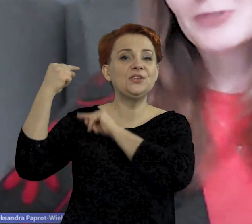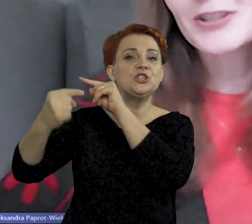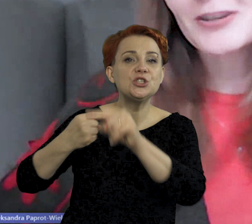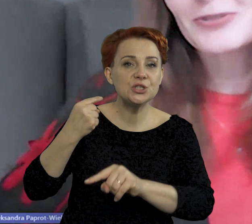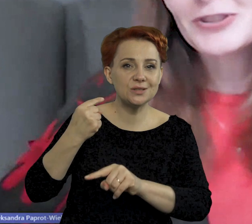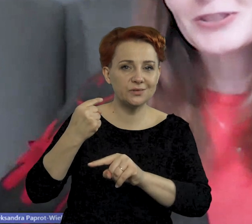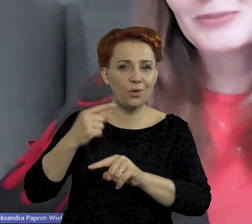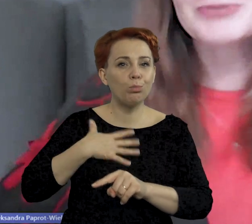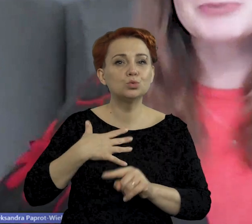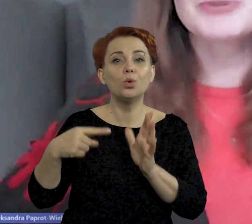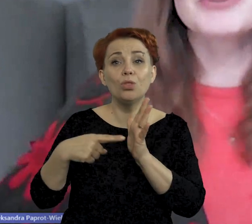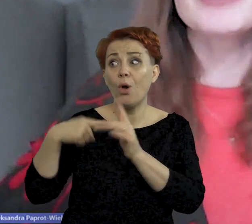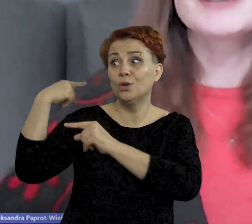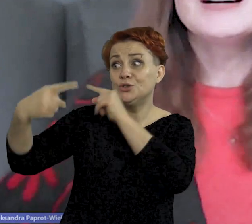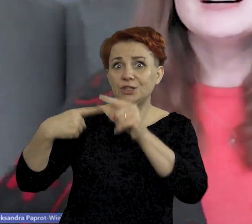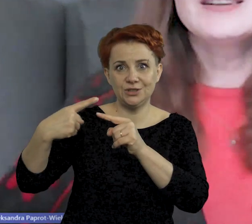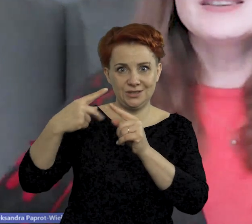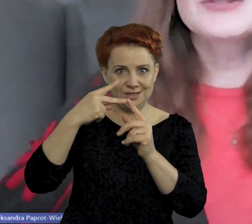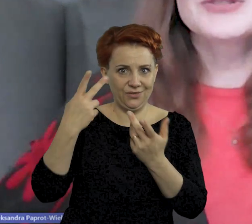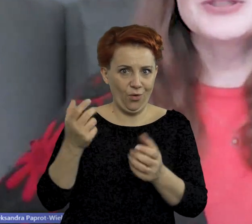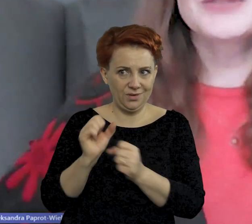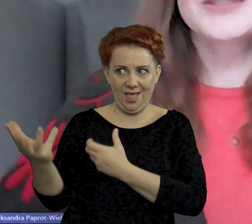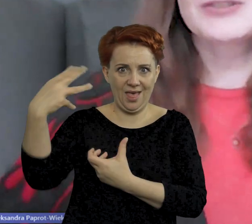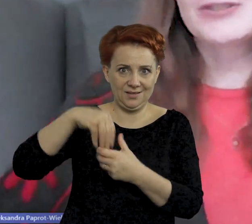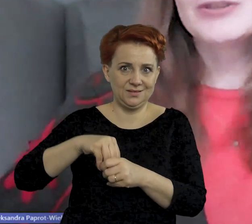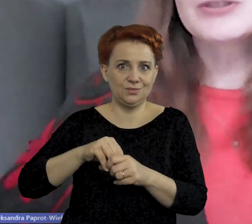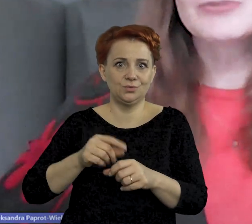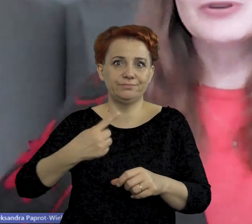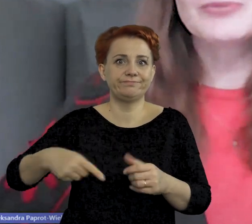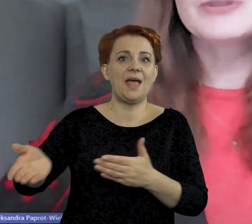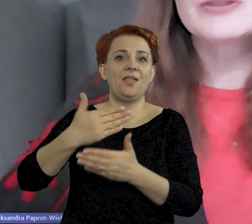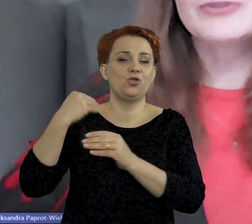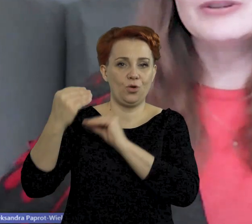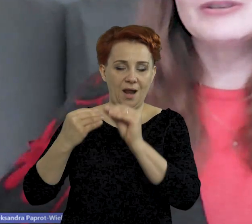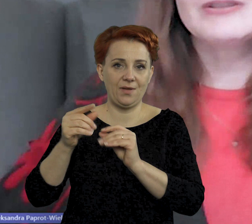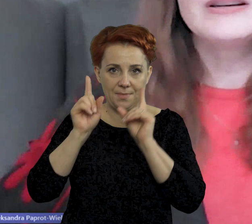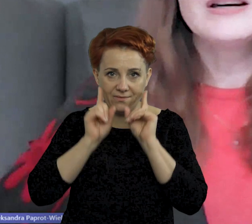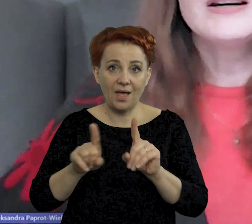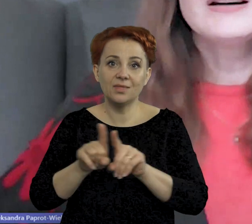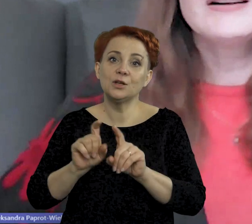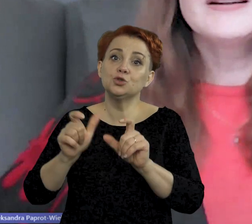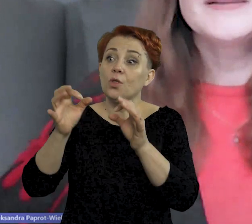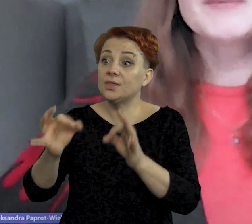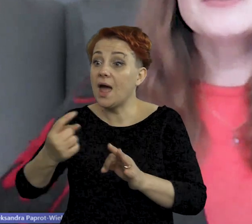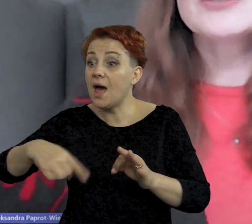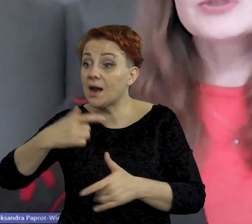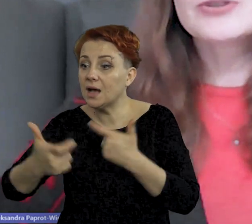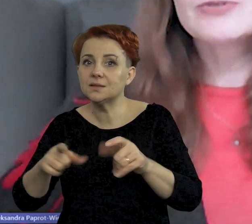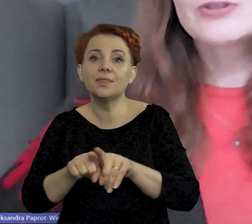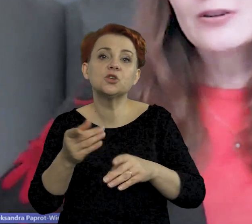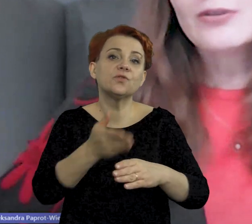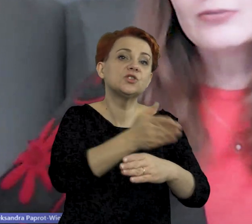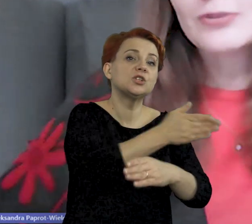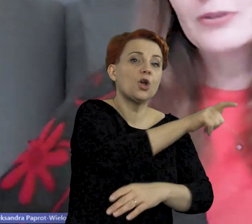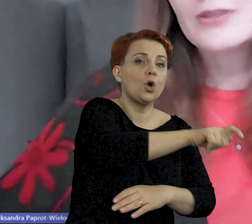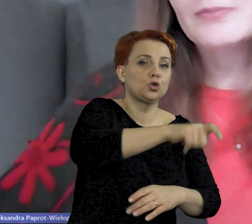że to też jako dziedzictwo musimy pojmować to, co dzieje się w naszej dyscyplinie, co my robimy, co robili inni. Na pewno też przyczynił